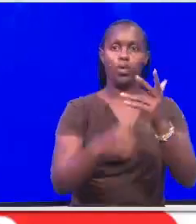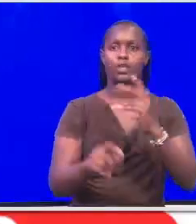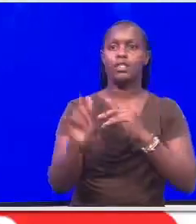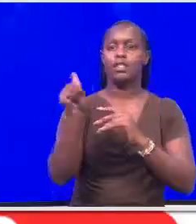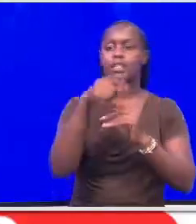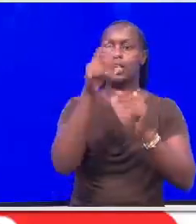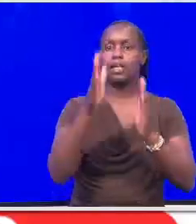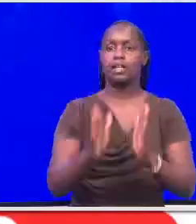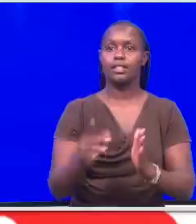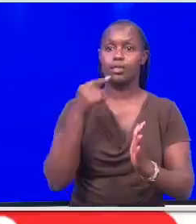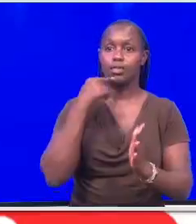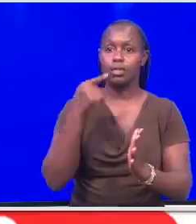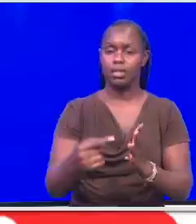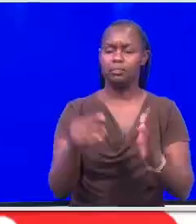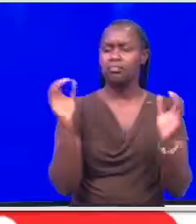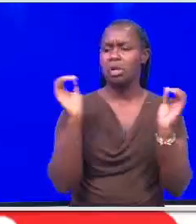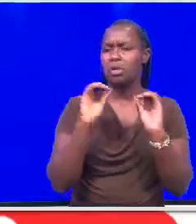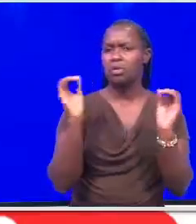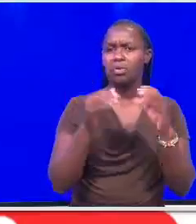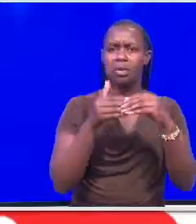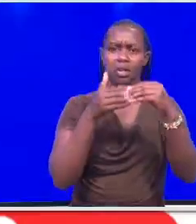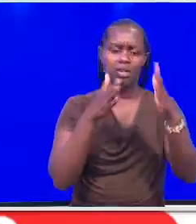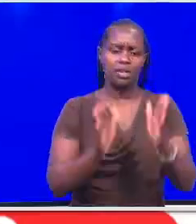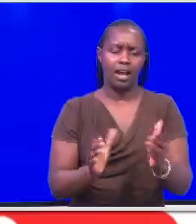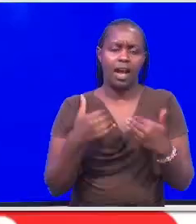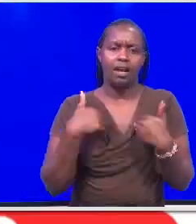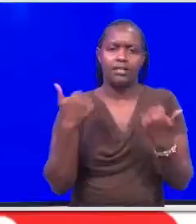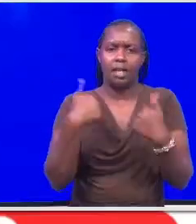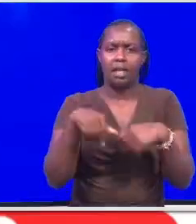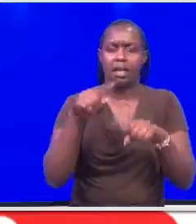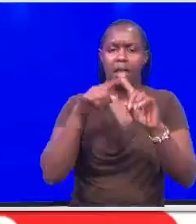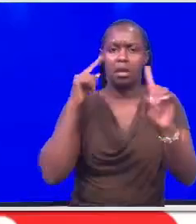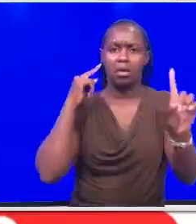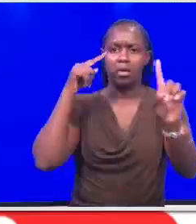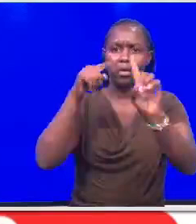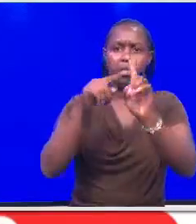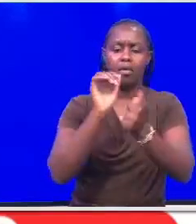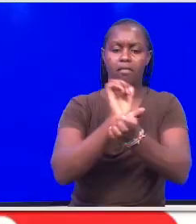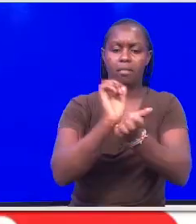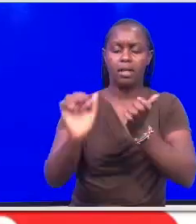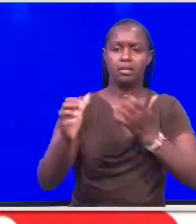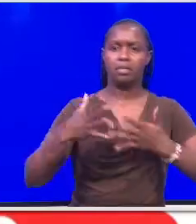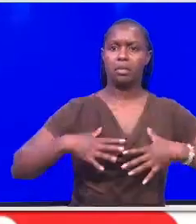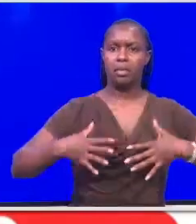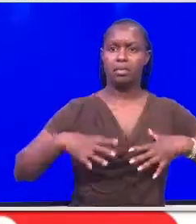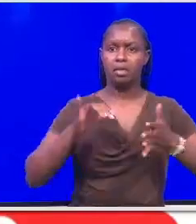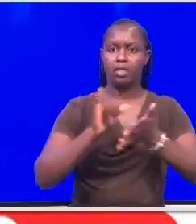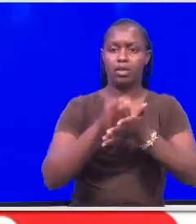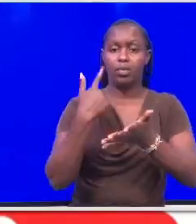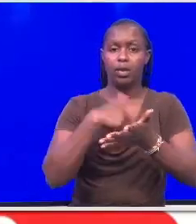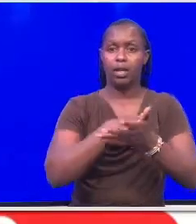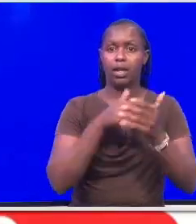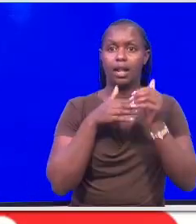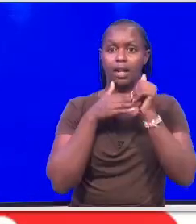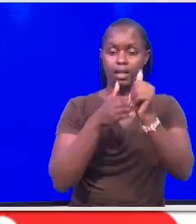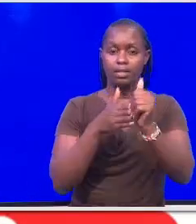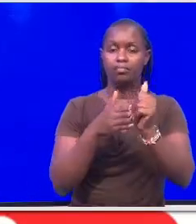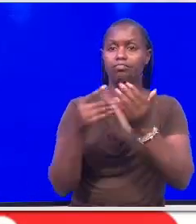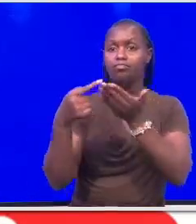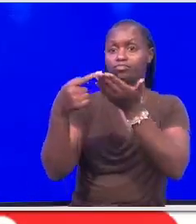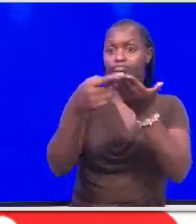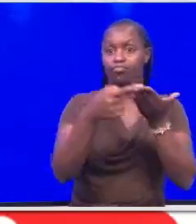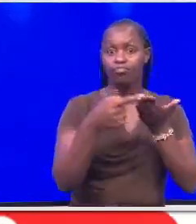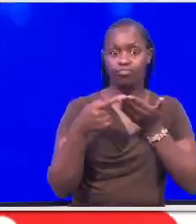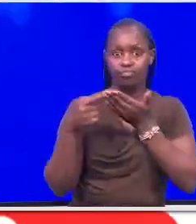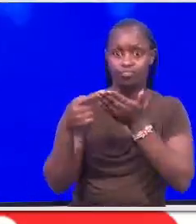no leader who has any goal of punishing the people that you are leading. Akizungumza katika ziara yake kaunti